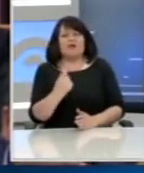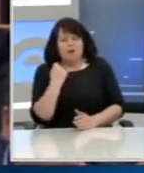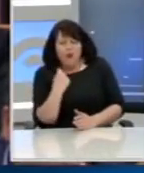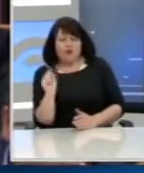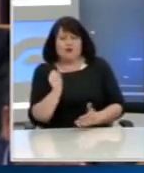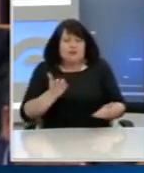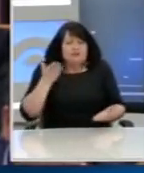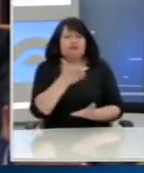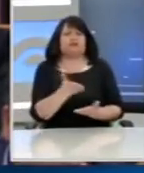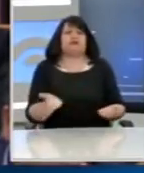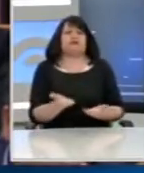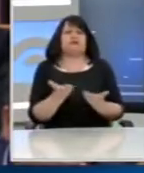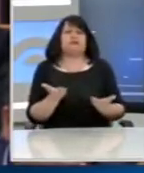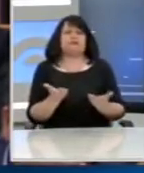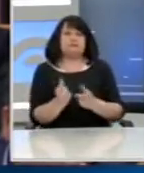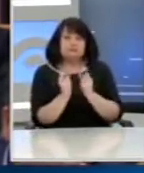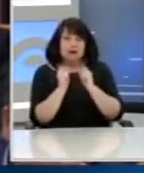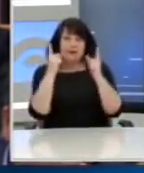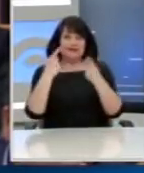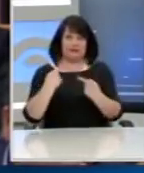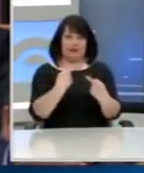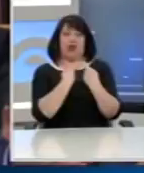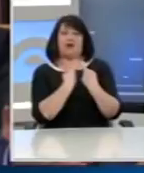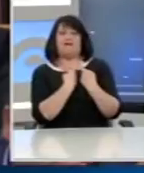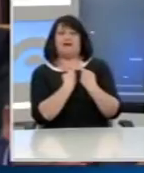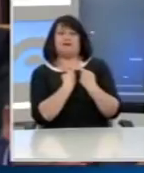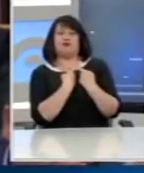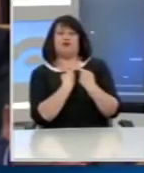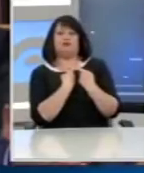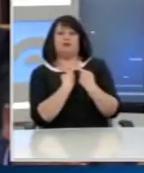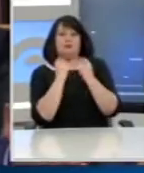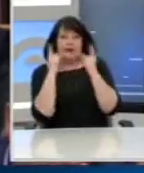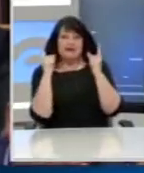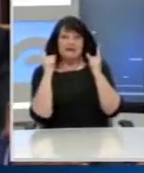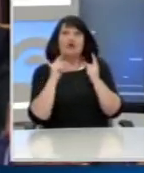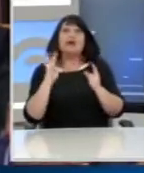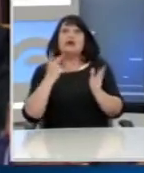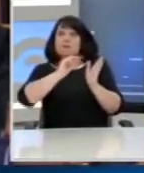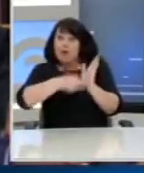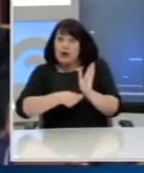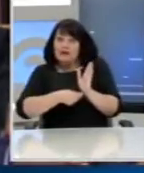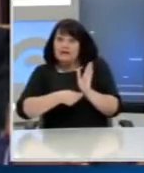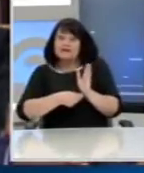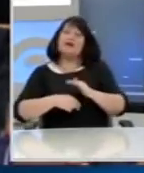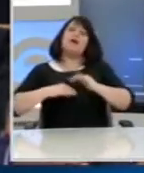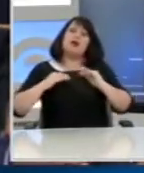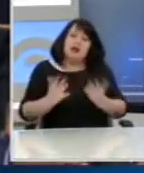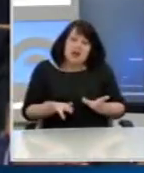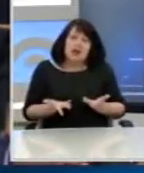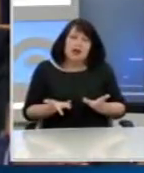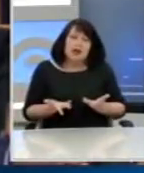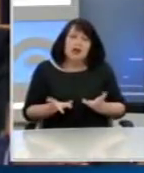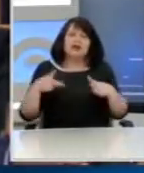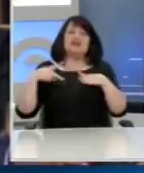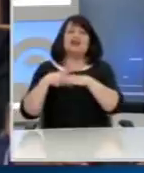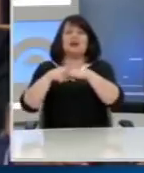οδηγηθήκαμε σε έναν πρωτοφανή εκβιασμό. Σε έναν εκβιασμό που έλεγε ή υπογράφεται ή καταραίουν οι